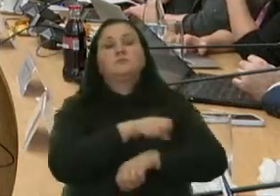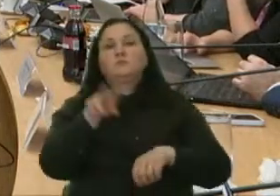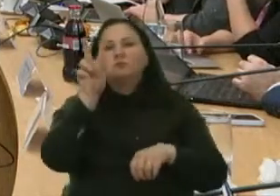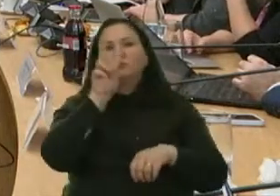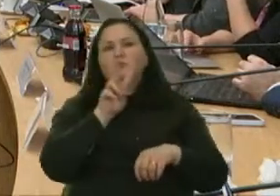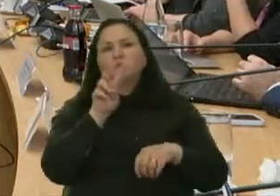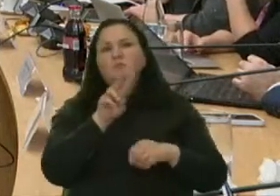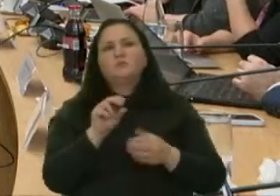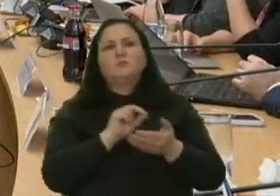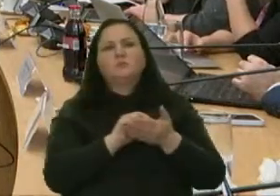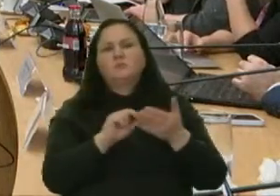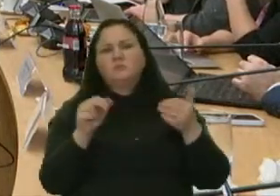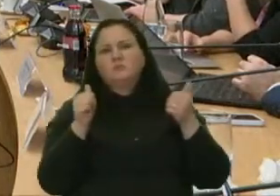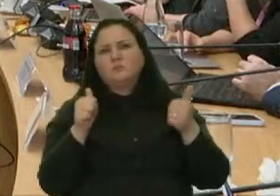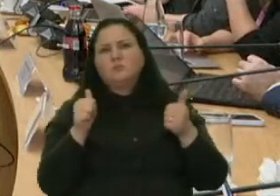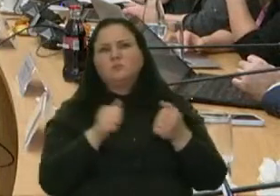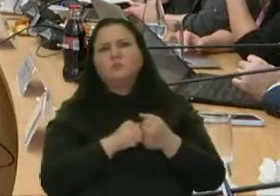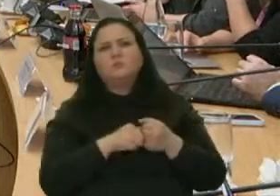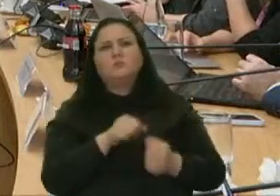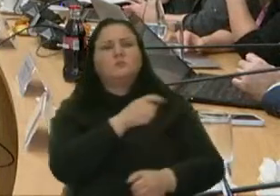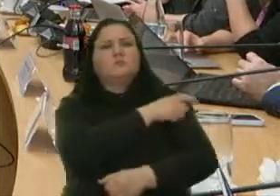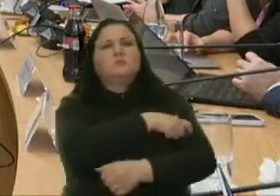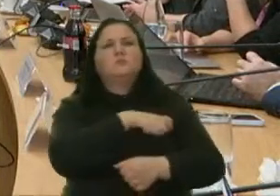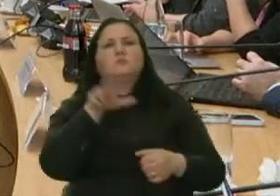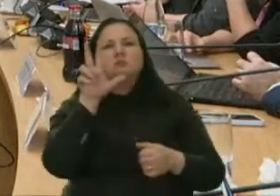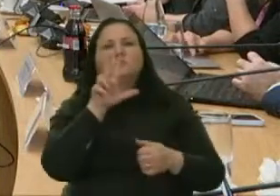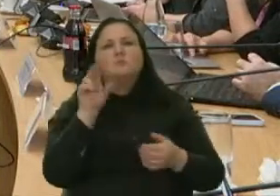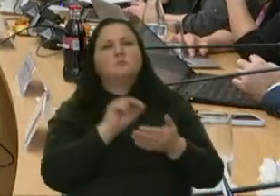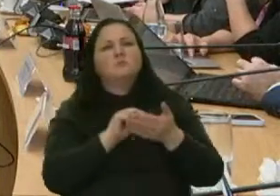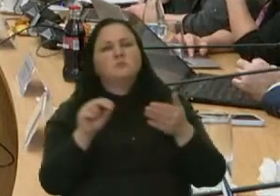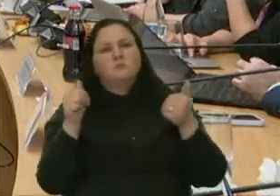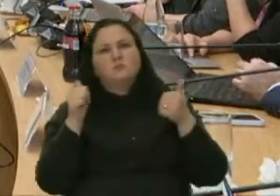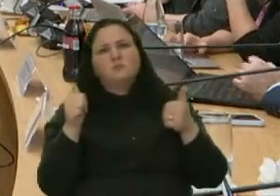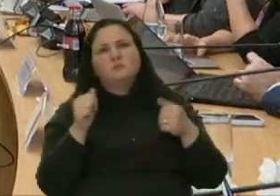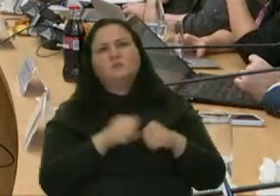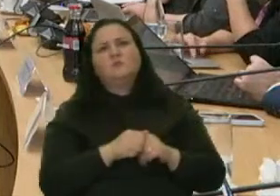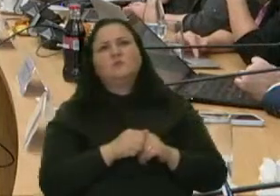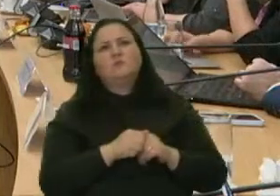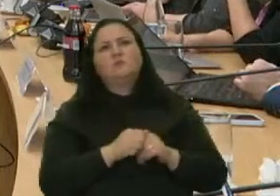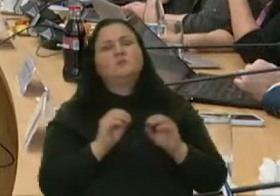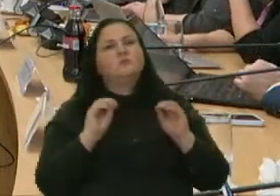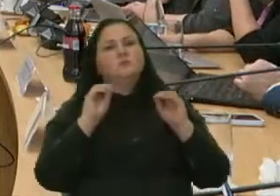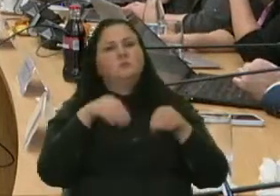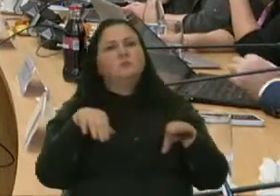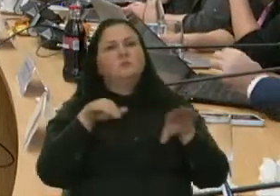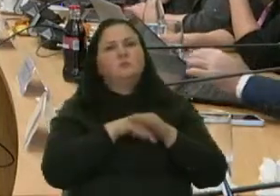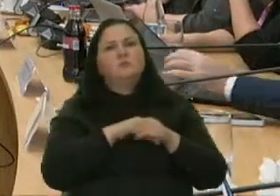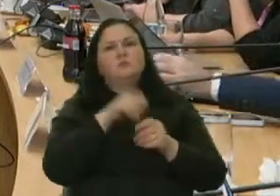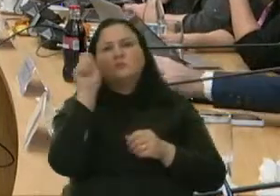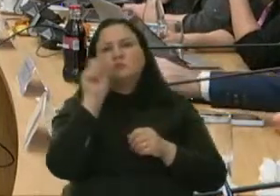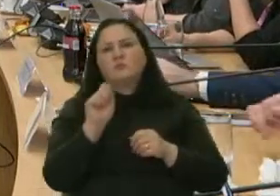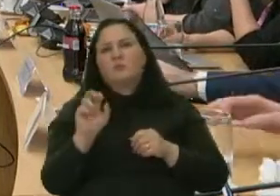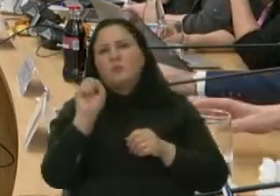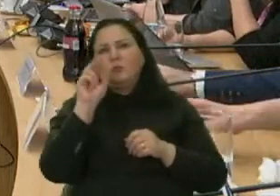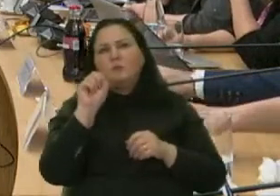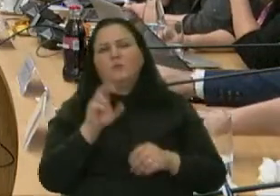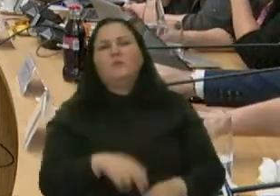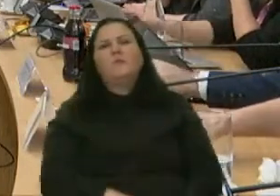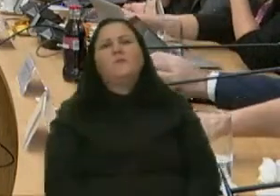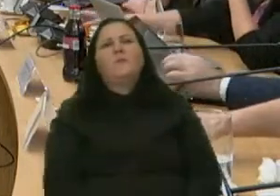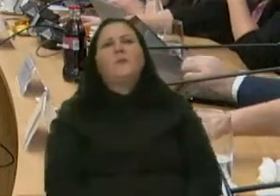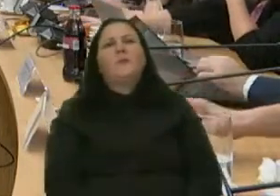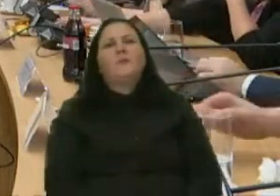2 Comisia juridică viți favorabil Comisia 3 Comisia de Urban favorabil supun la vot proiectul numărul 13